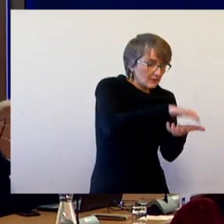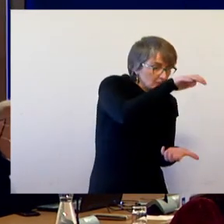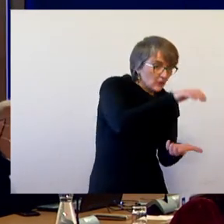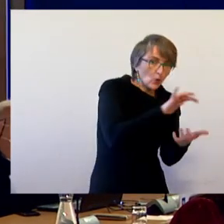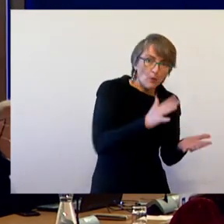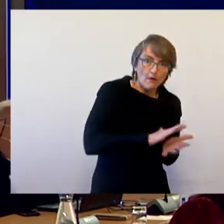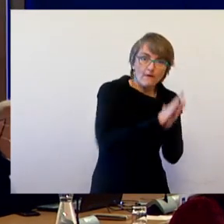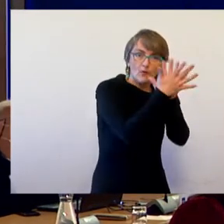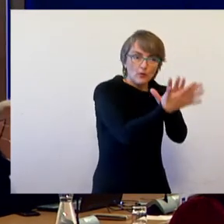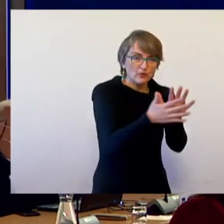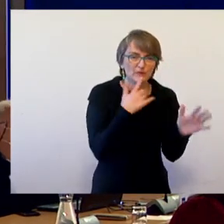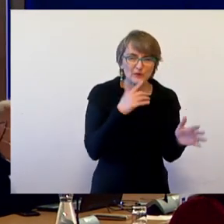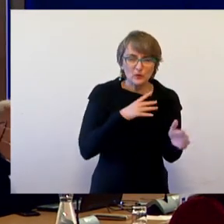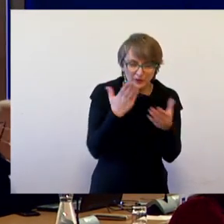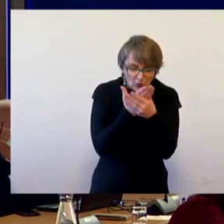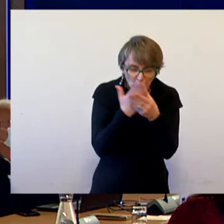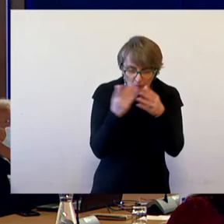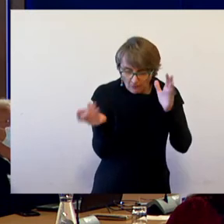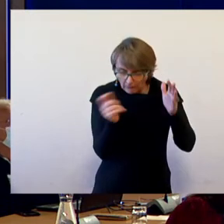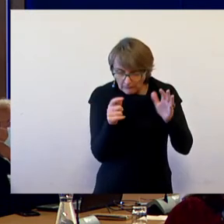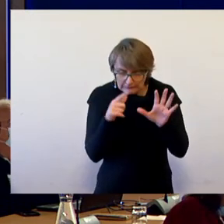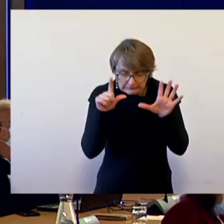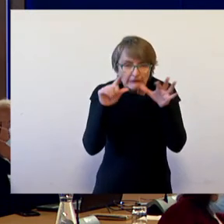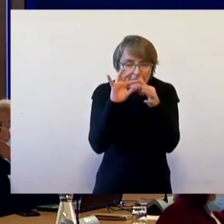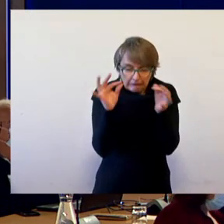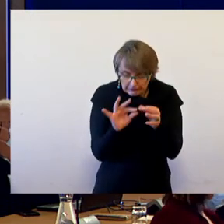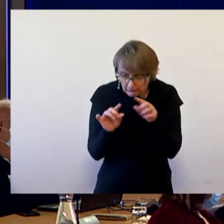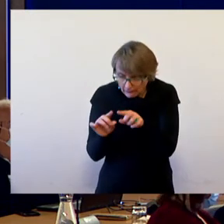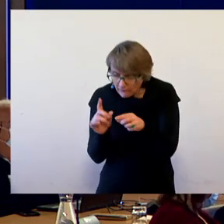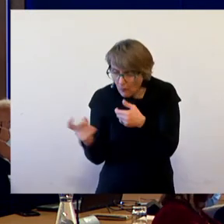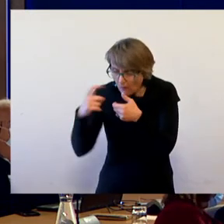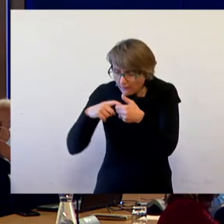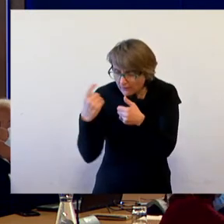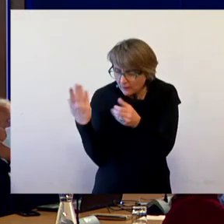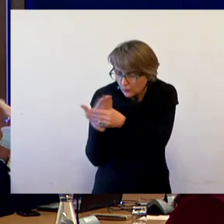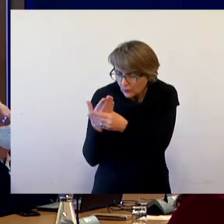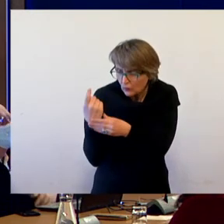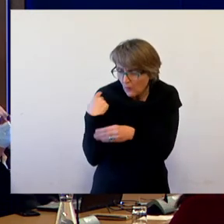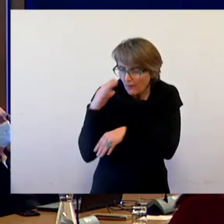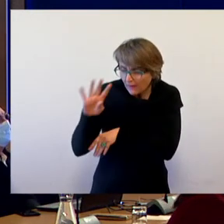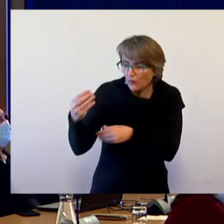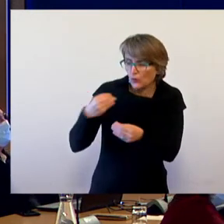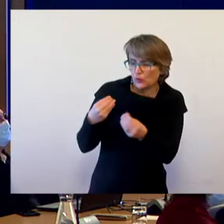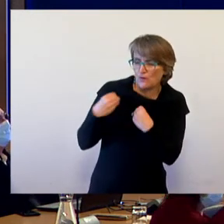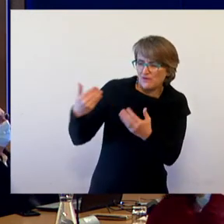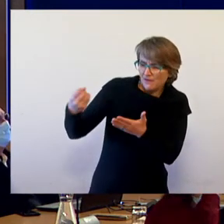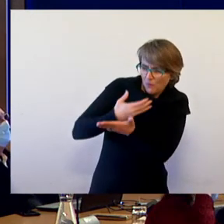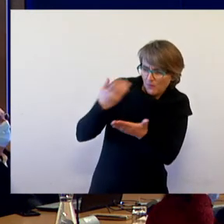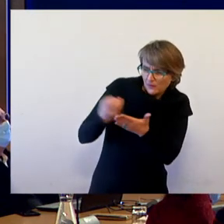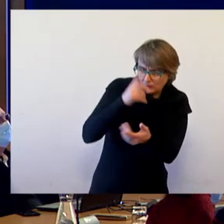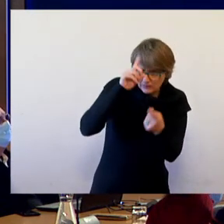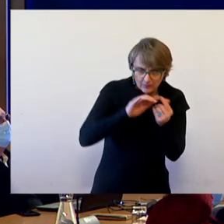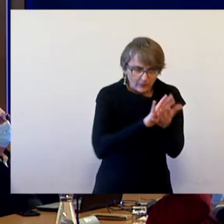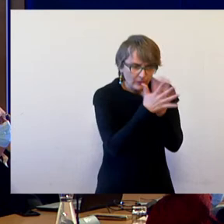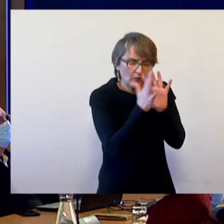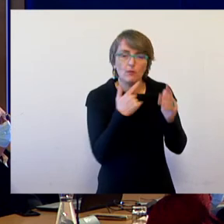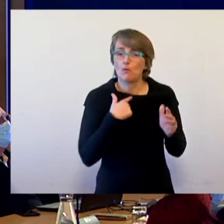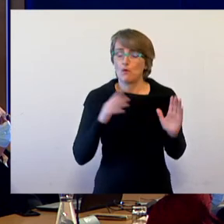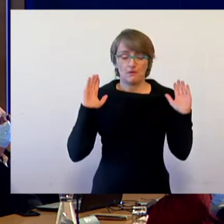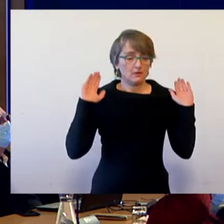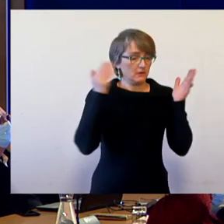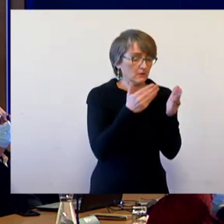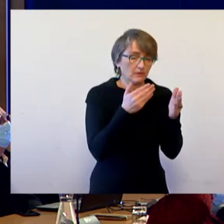cachées dans le document, il faut aller voir annexe 4 pour avoir un peu quelques éléments tangibles à un moment sur cette évolution. Et donc je vais concentrer mon intervention